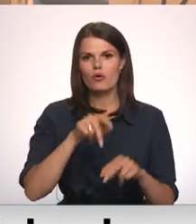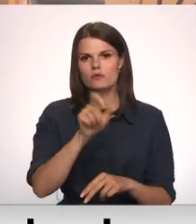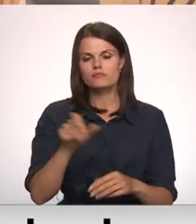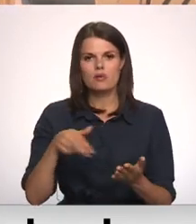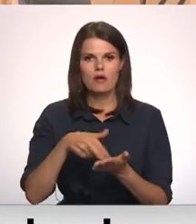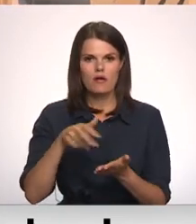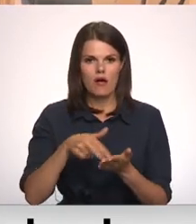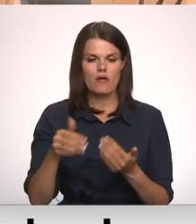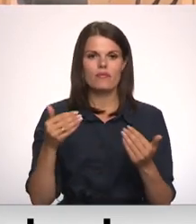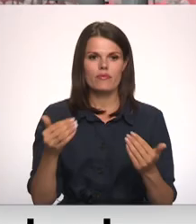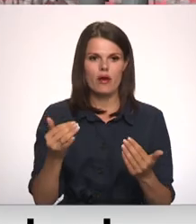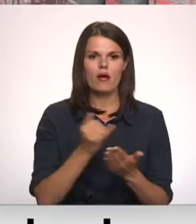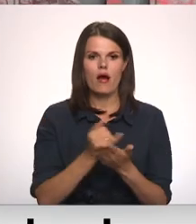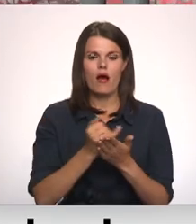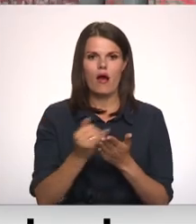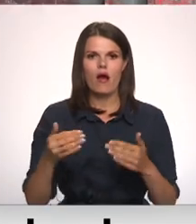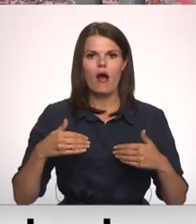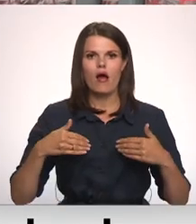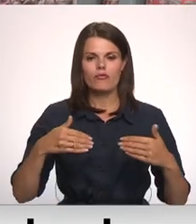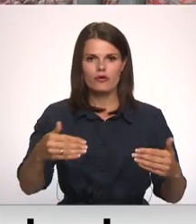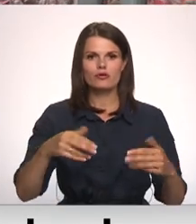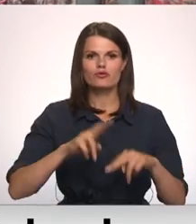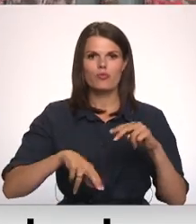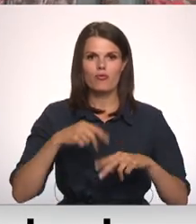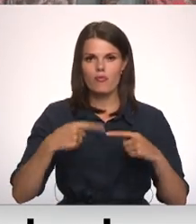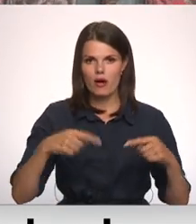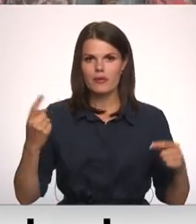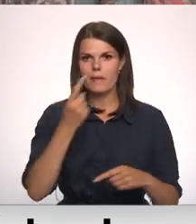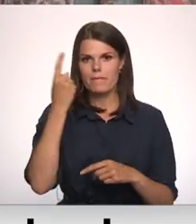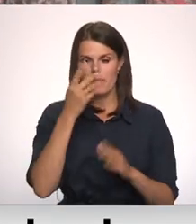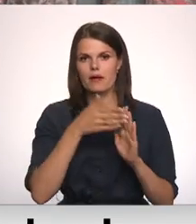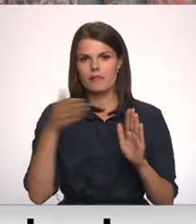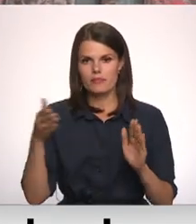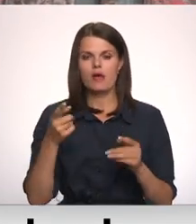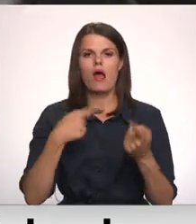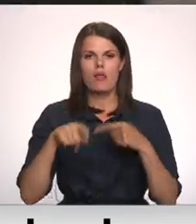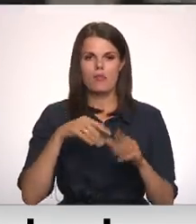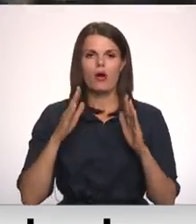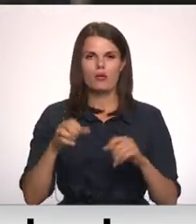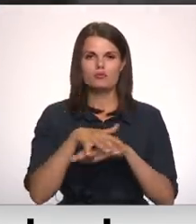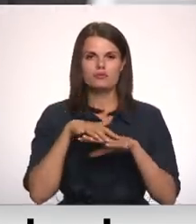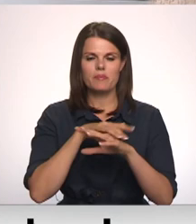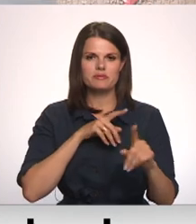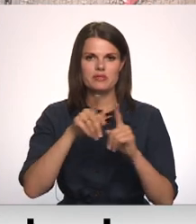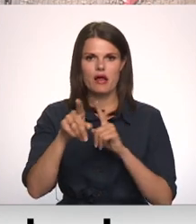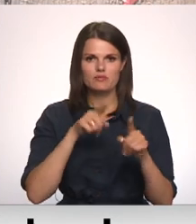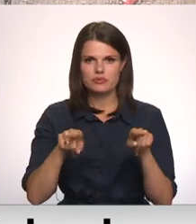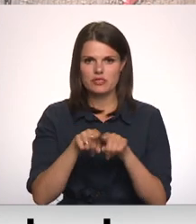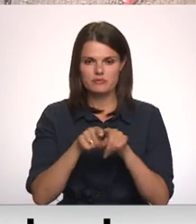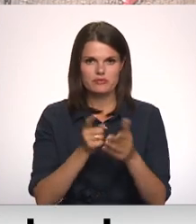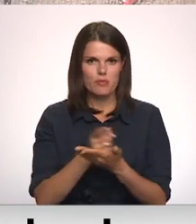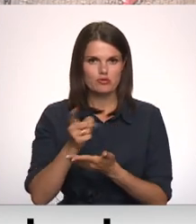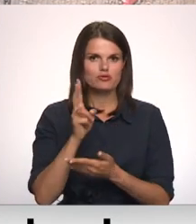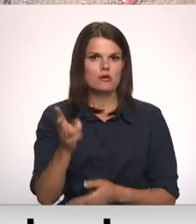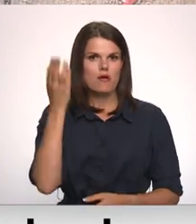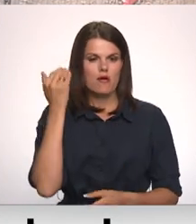braucamās daļas attīrīšana no būvmateriāliem. No pirmdienas ierastajā maršrutā atkal kursēs sabiedriskais transports. Nākamais darba posms